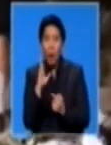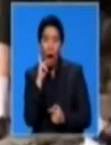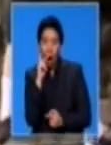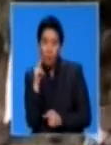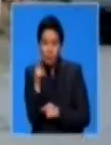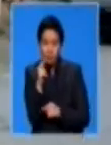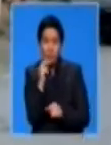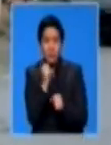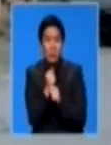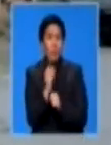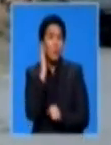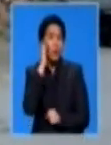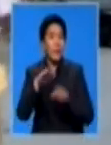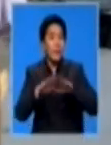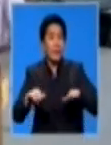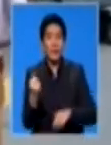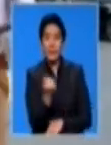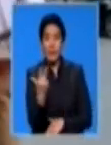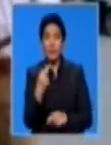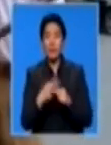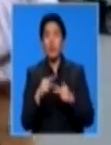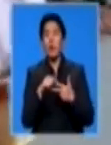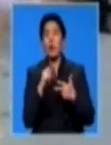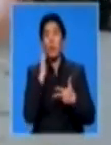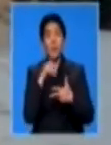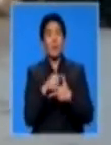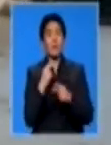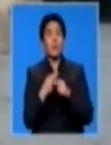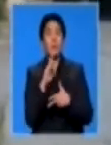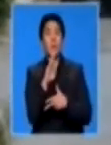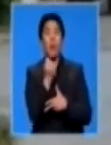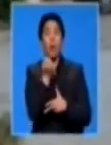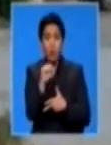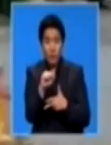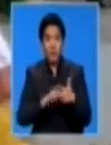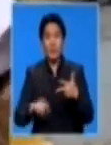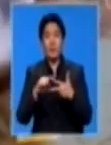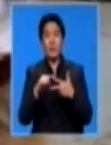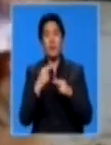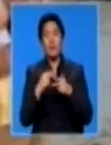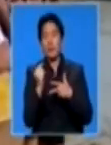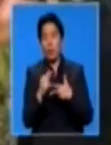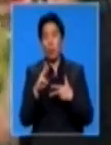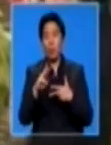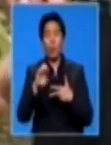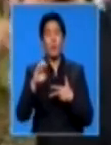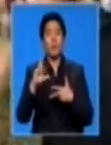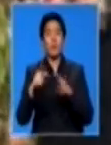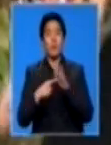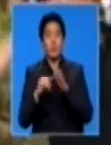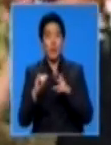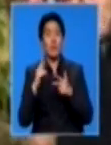กนักเรียนชาย3คนได้แก่เด็กชายวรรณกรคามีมูลน้องบอสเด็กชายทวีชัยฟูซะ